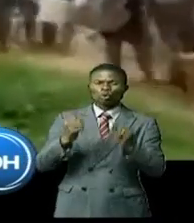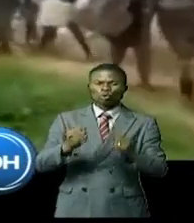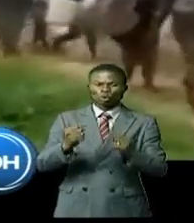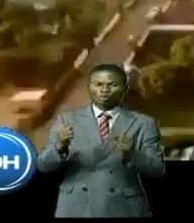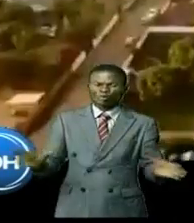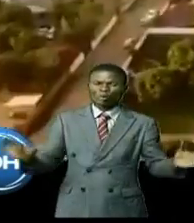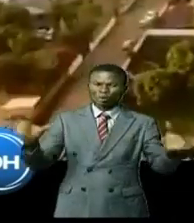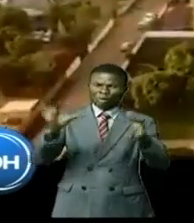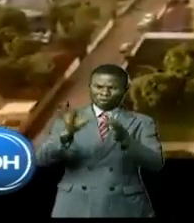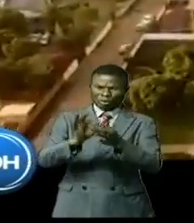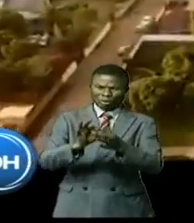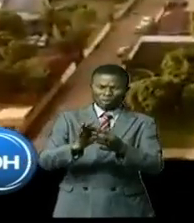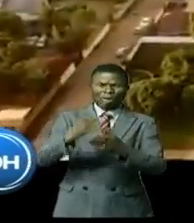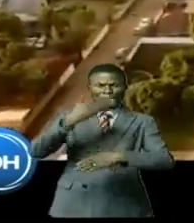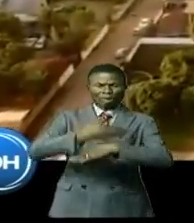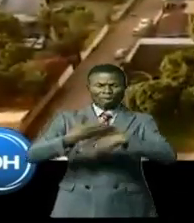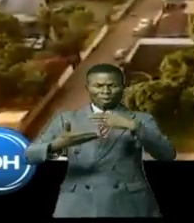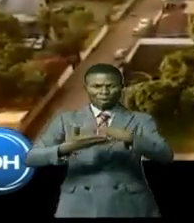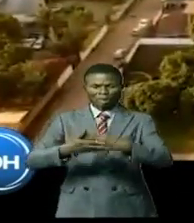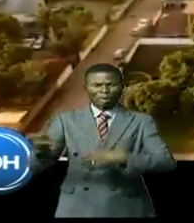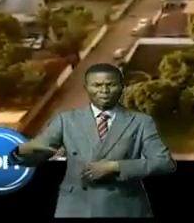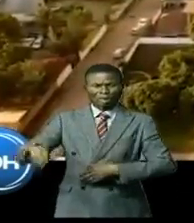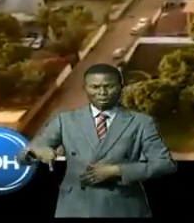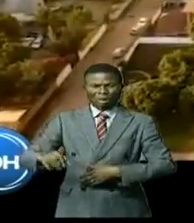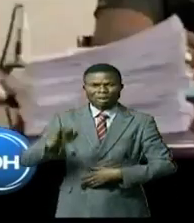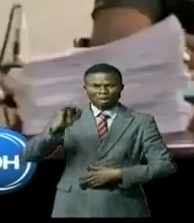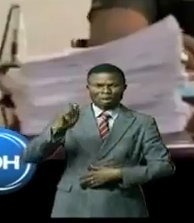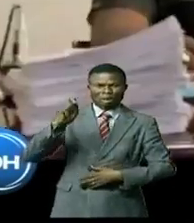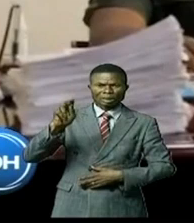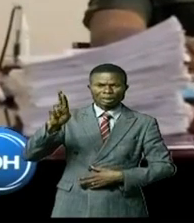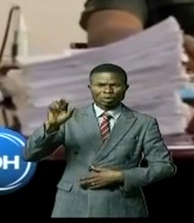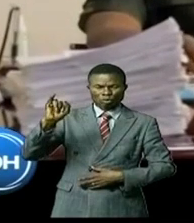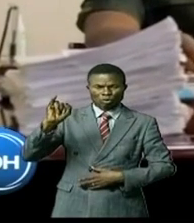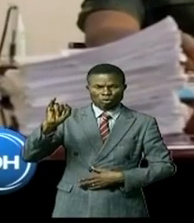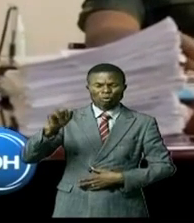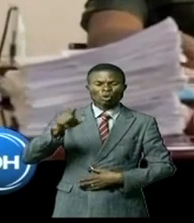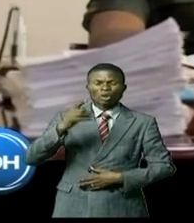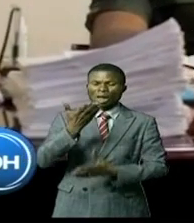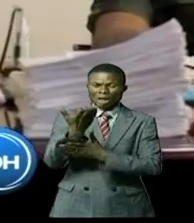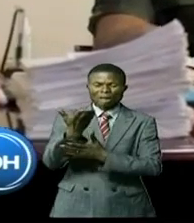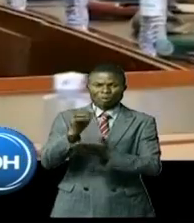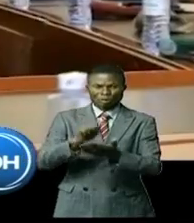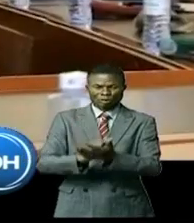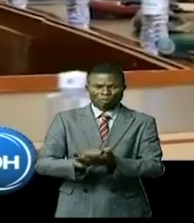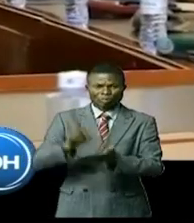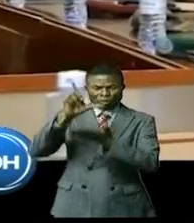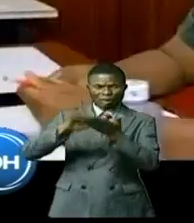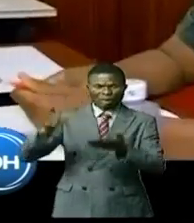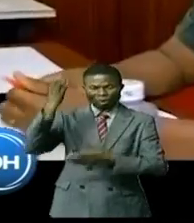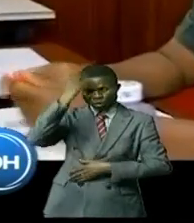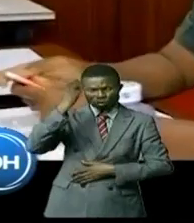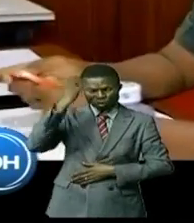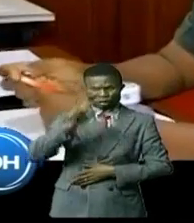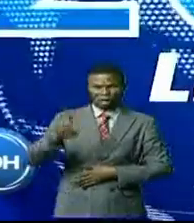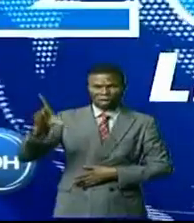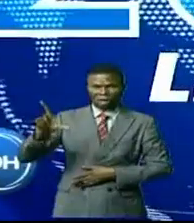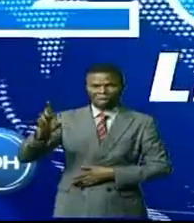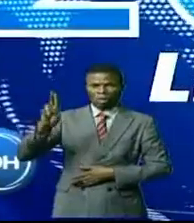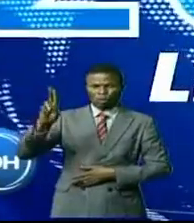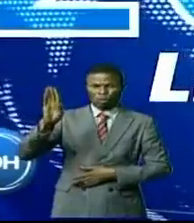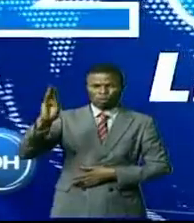être canalisées pour la construction de la province, a exhorté le gouvernement militaire de l'Ituri et le lieutenant général Louboutin Kachoma Djouni.